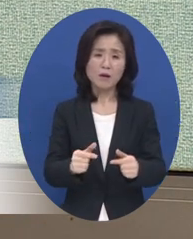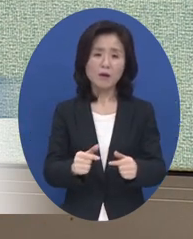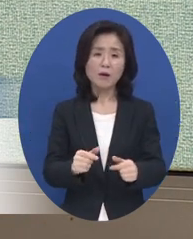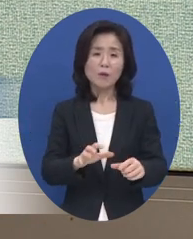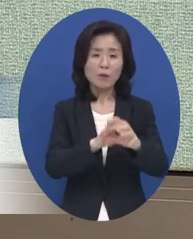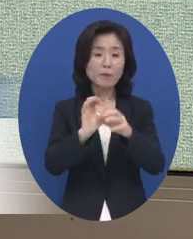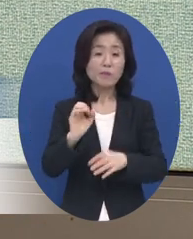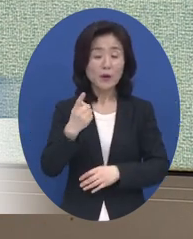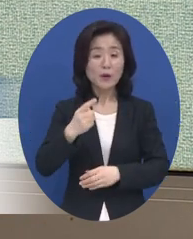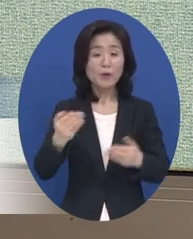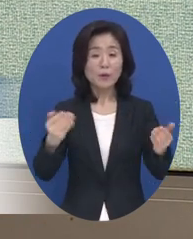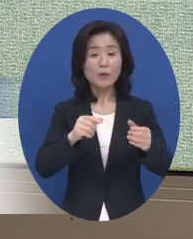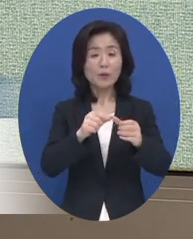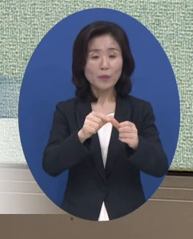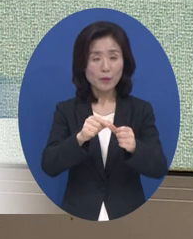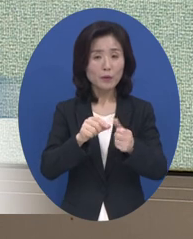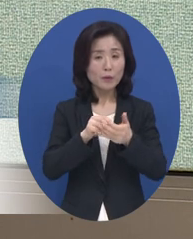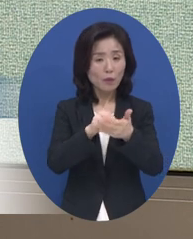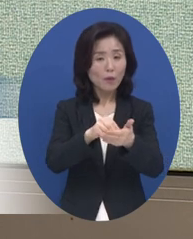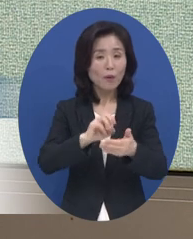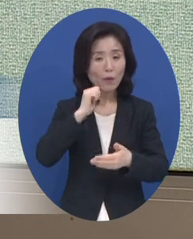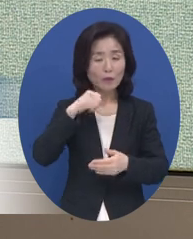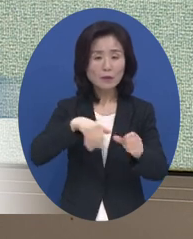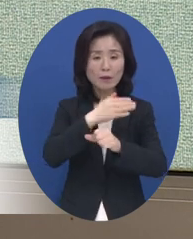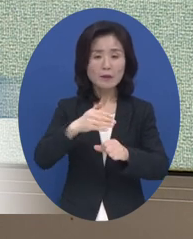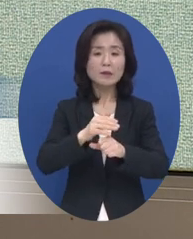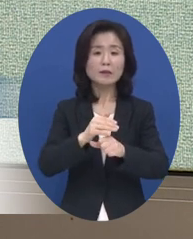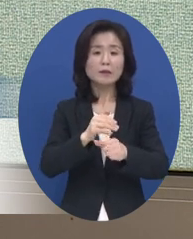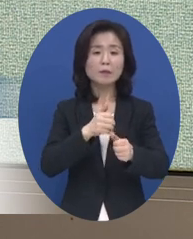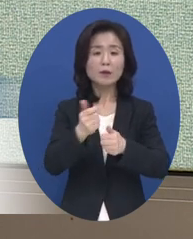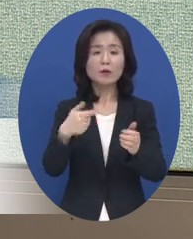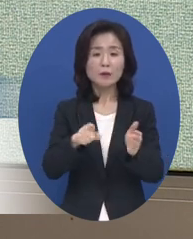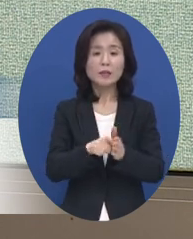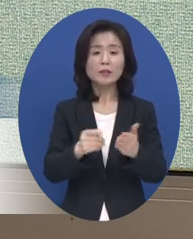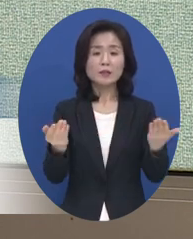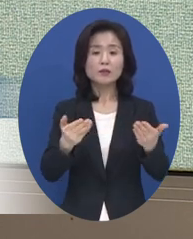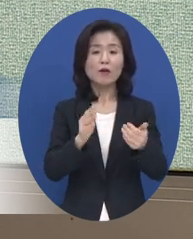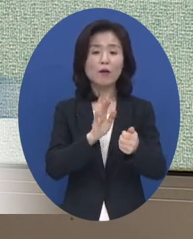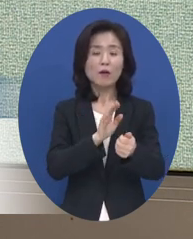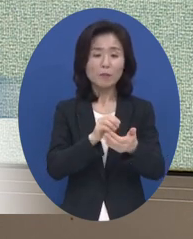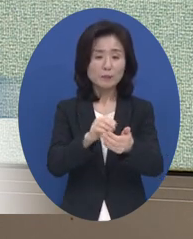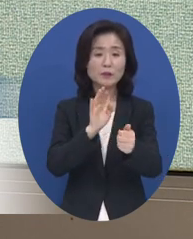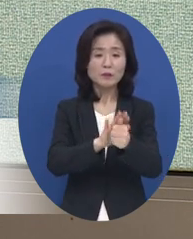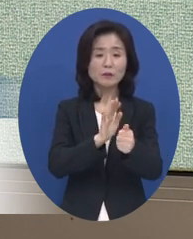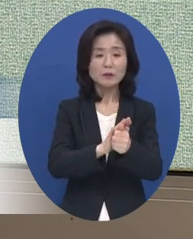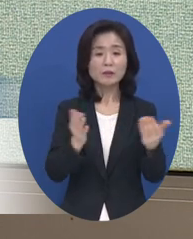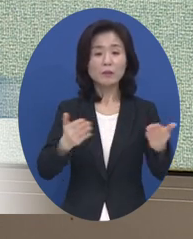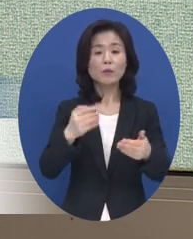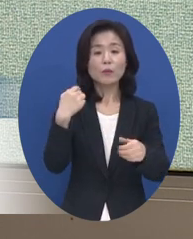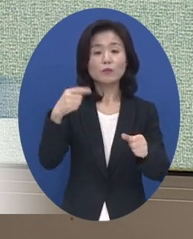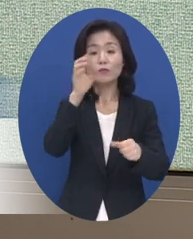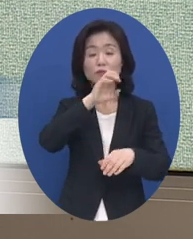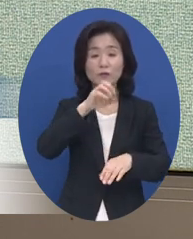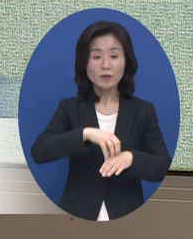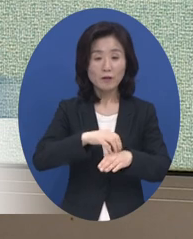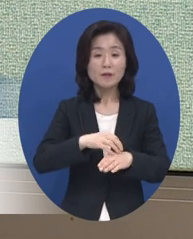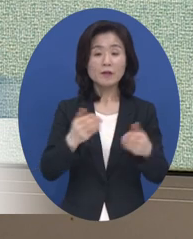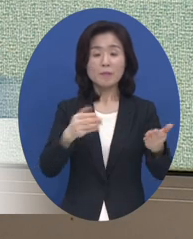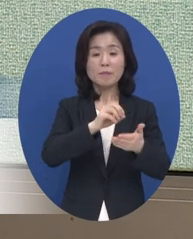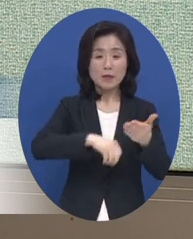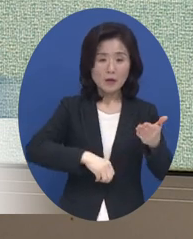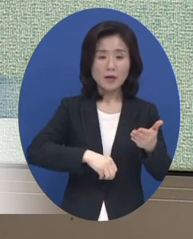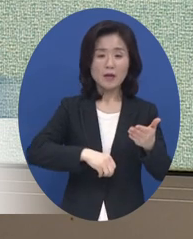인한 고용 어려운 상황을 극복하기 위해서 취업 지원, 직업교육 훈련, 또